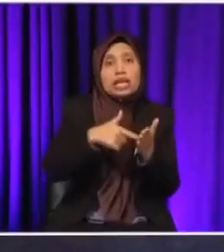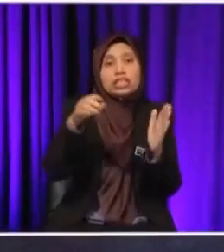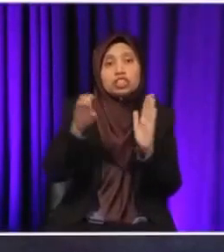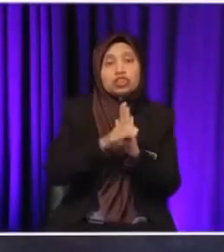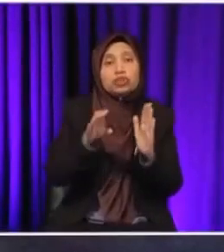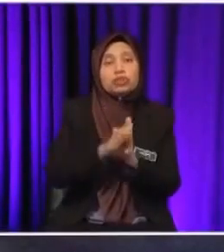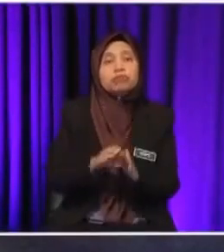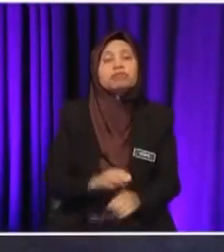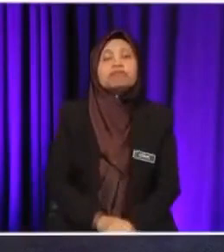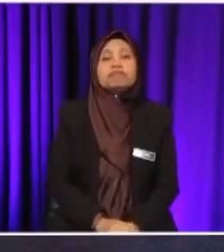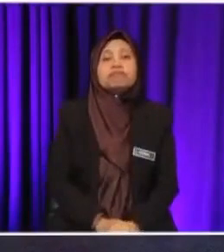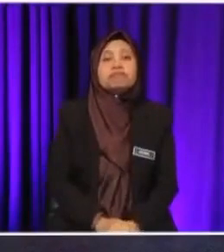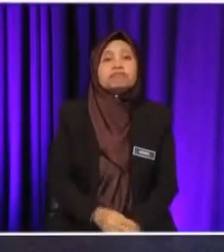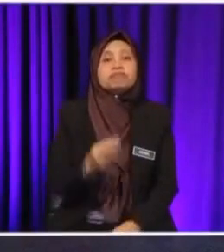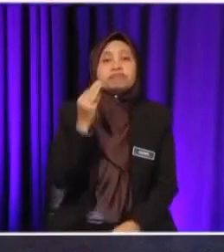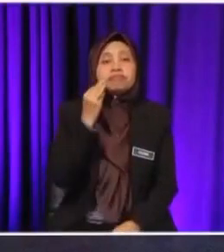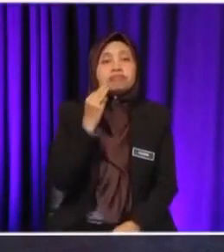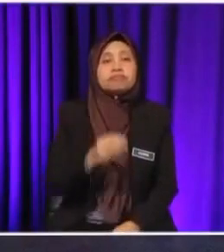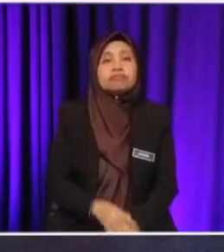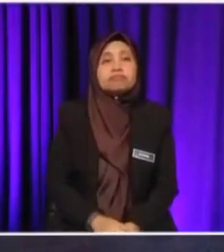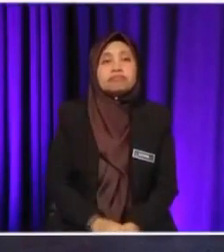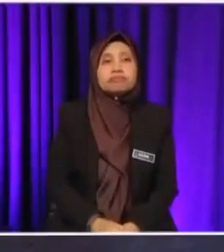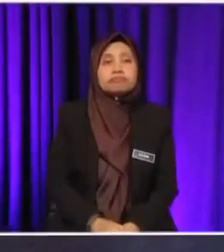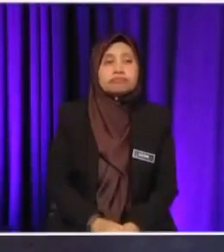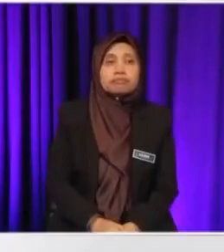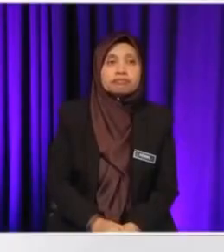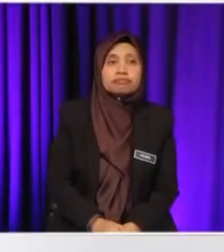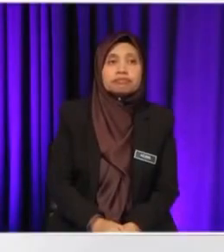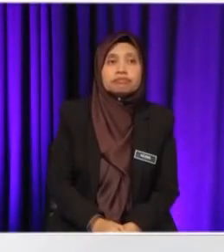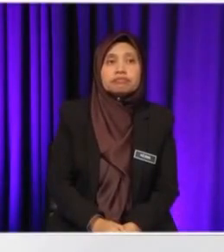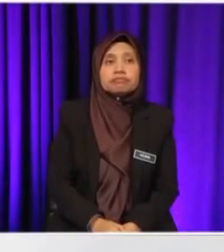contoh? Okey, silakan Mardia. Mardia, kita silakan. Okey.